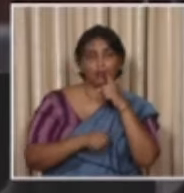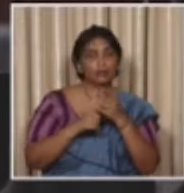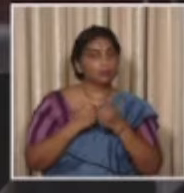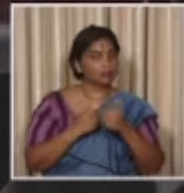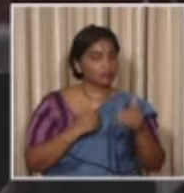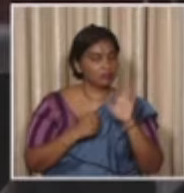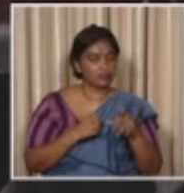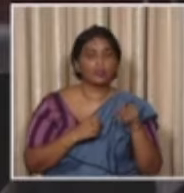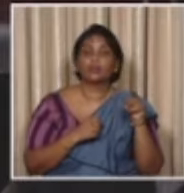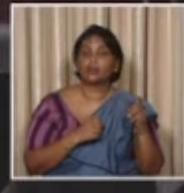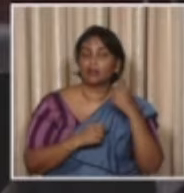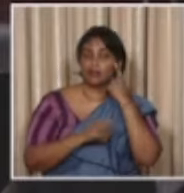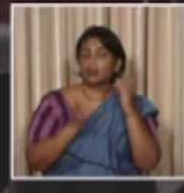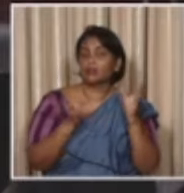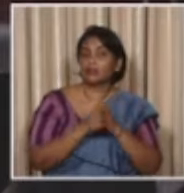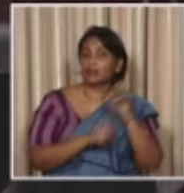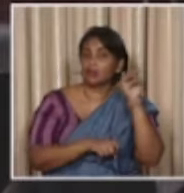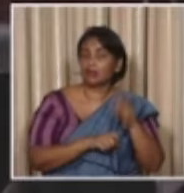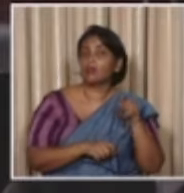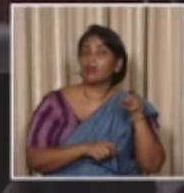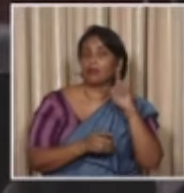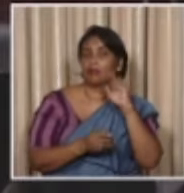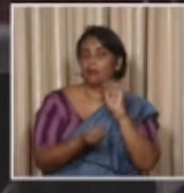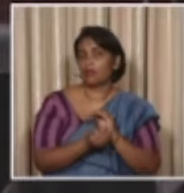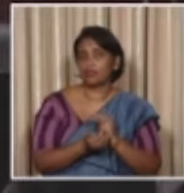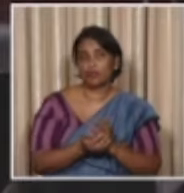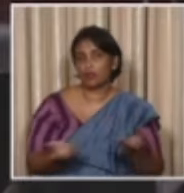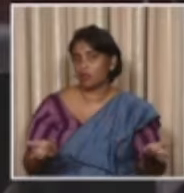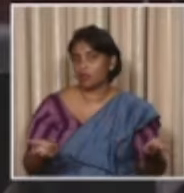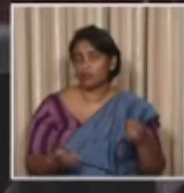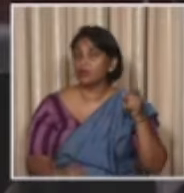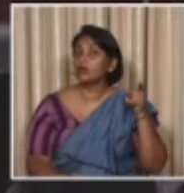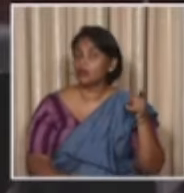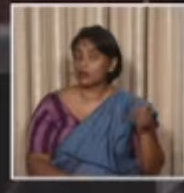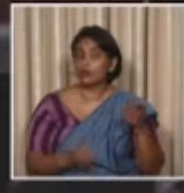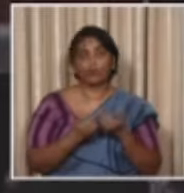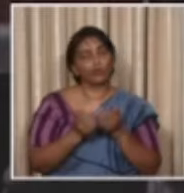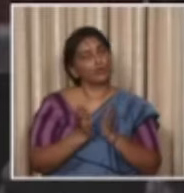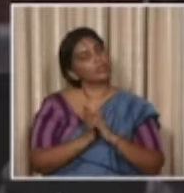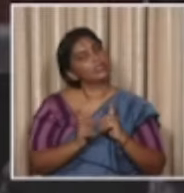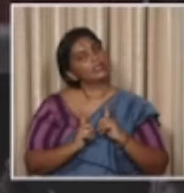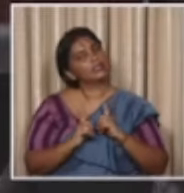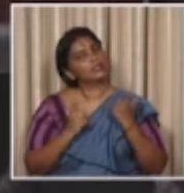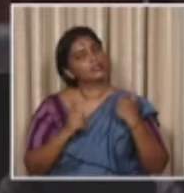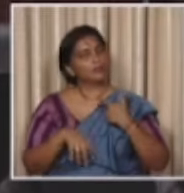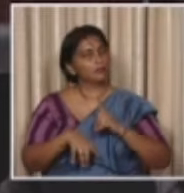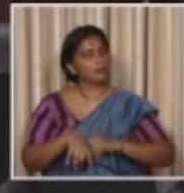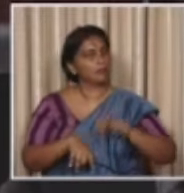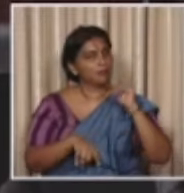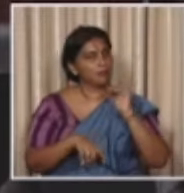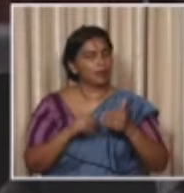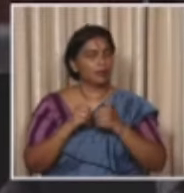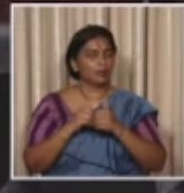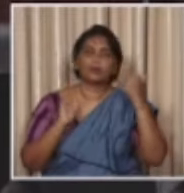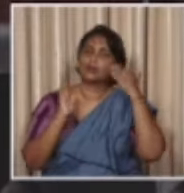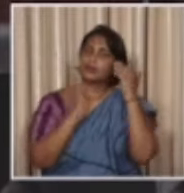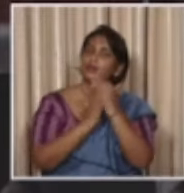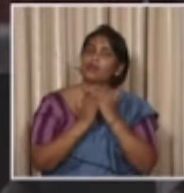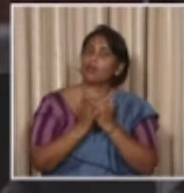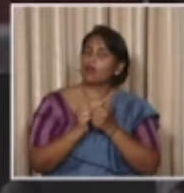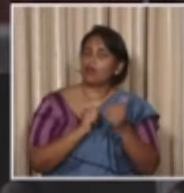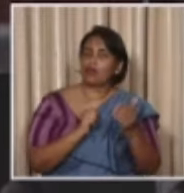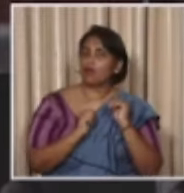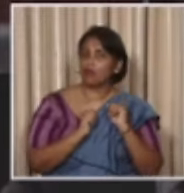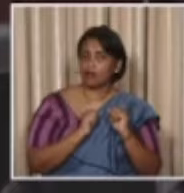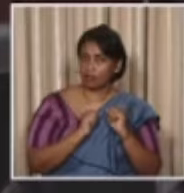ගත්තම බුද්ධ්‍යාංශ නිලධාරීන්ගේ ආරක්ෂාවට මොකද වෙන්නේ? ඔවුන් තමන්ගේ ජීවිතයේ අවදානමට දාලා කරගෙන ගිය ක්‍රියාවලියට මොකද